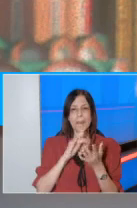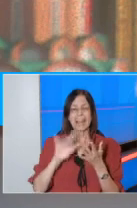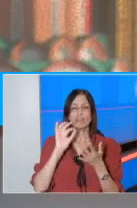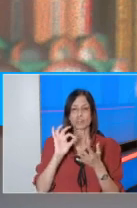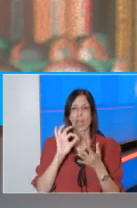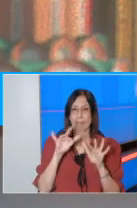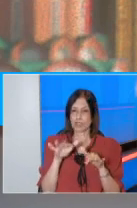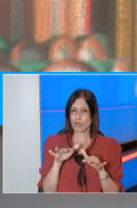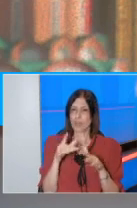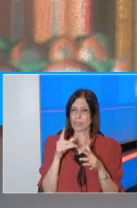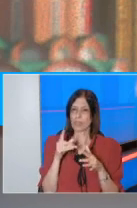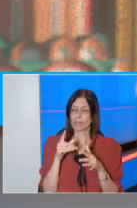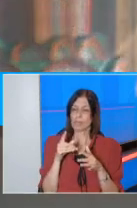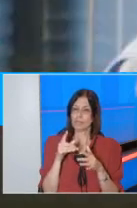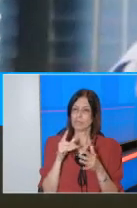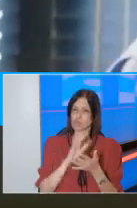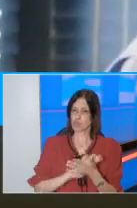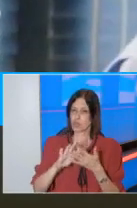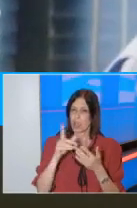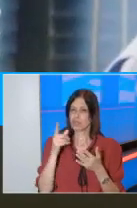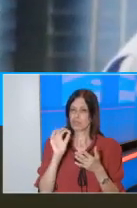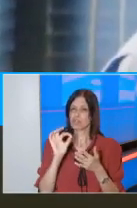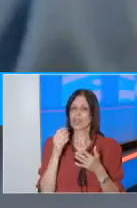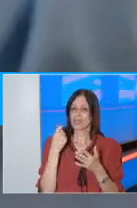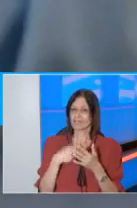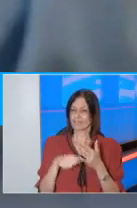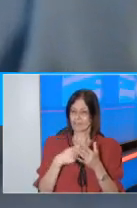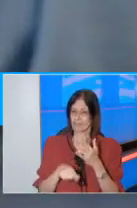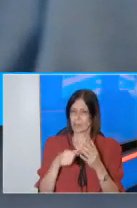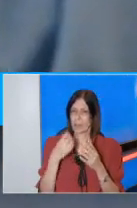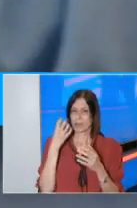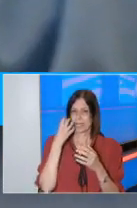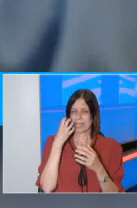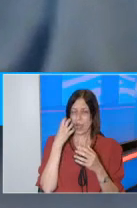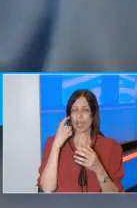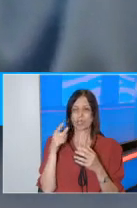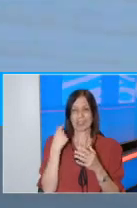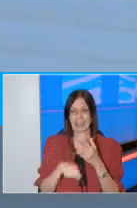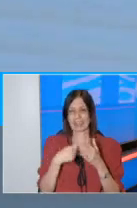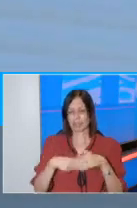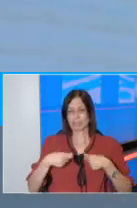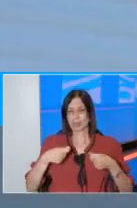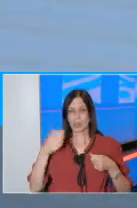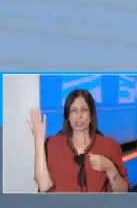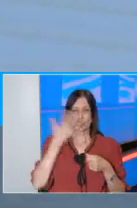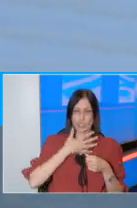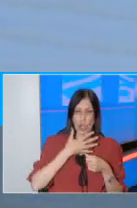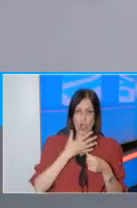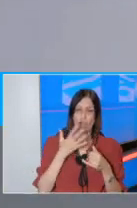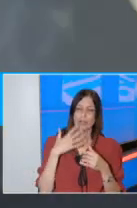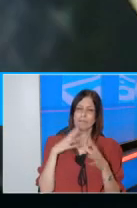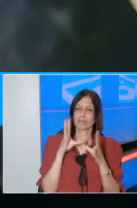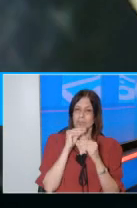מחשבון פשוטה שהותקנה בסלולרים שנרכשו בשוק השחור. איתנו בעניין הזה עם עוד הרבה מאוד פרטים מעניינים, דוקטור הראל